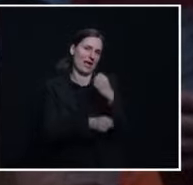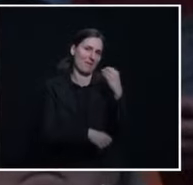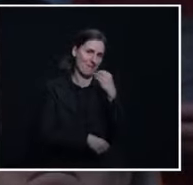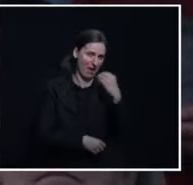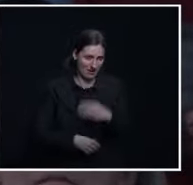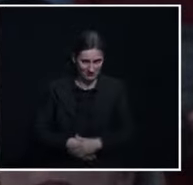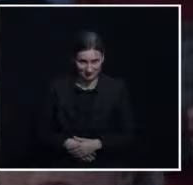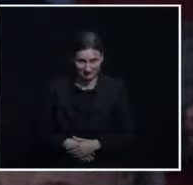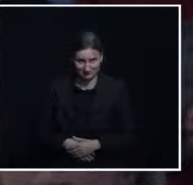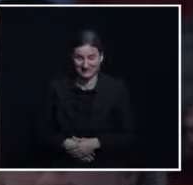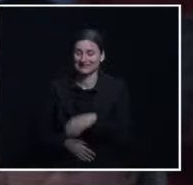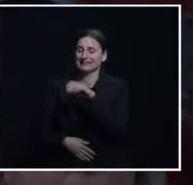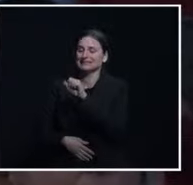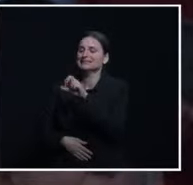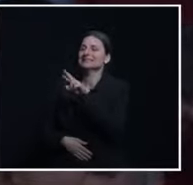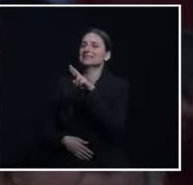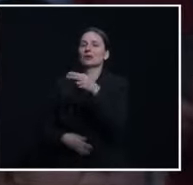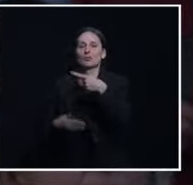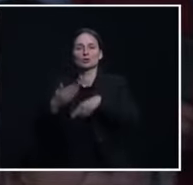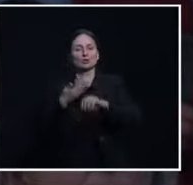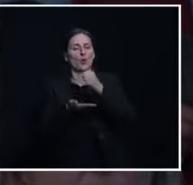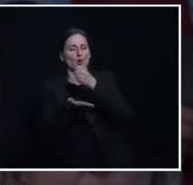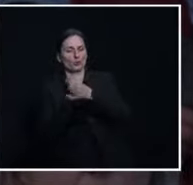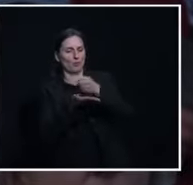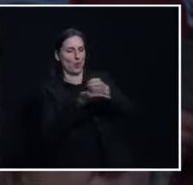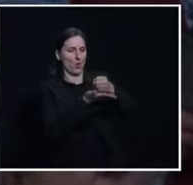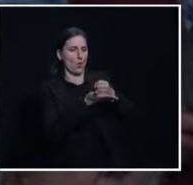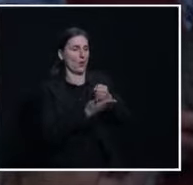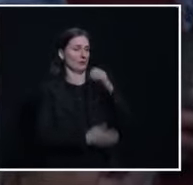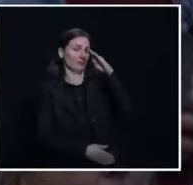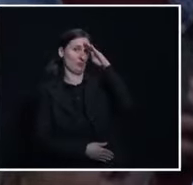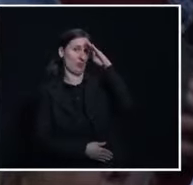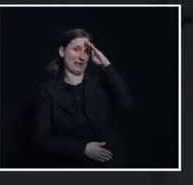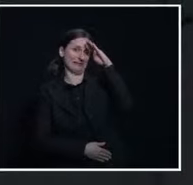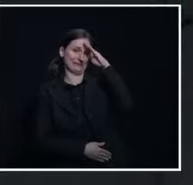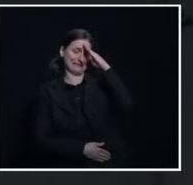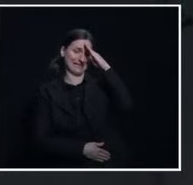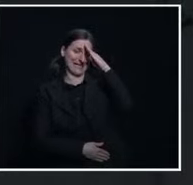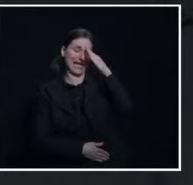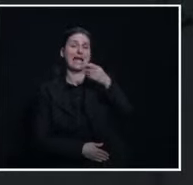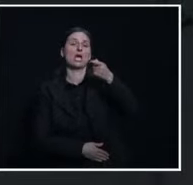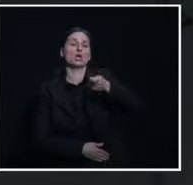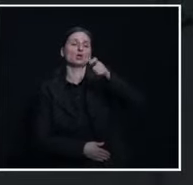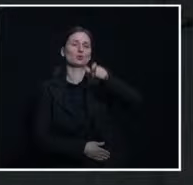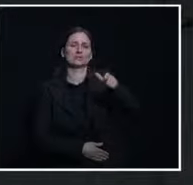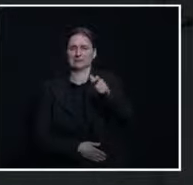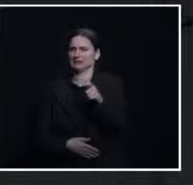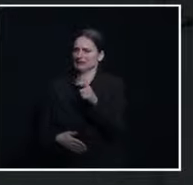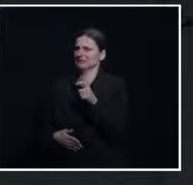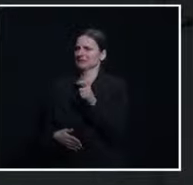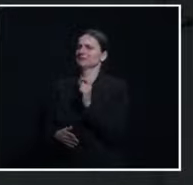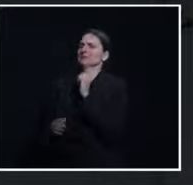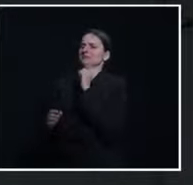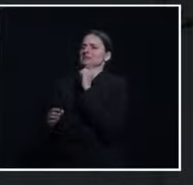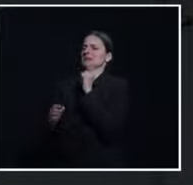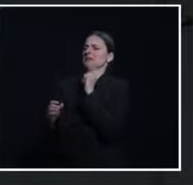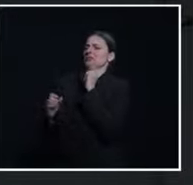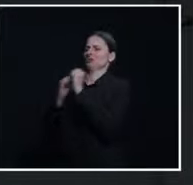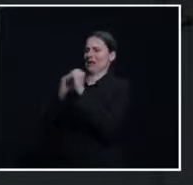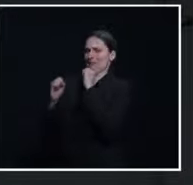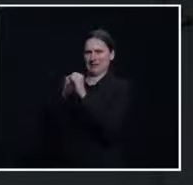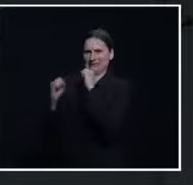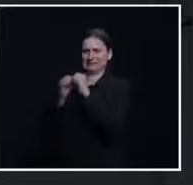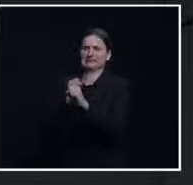Behörden, Polizei und Justiz diskriminierten, stigmatisierten oder